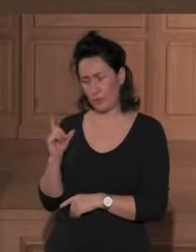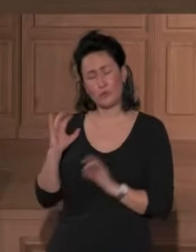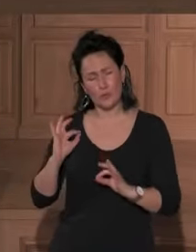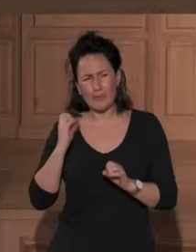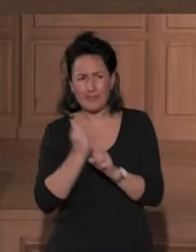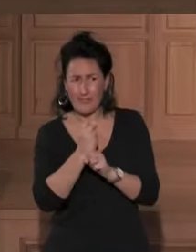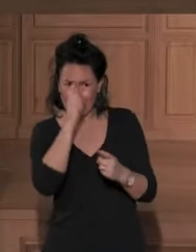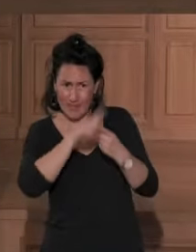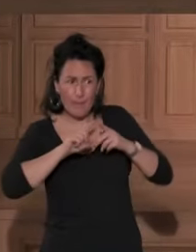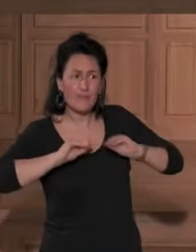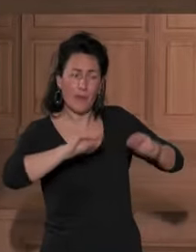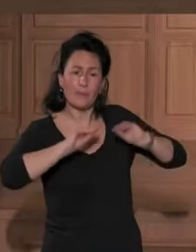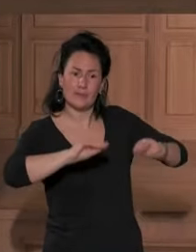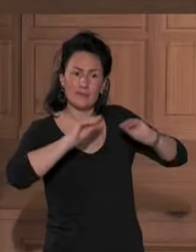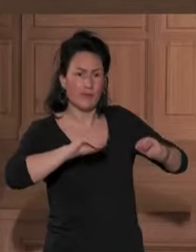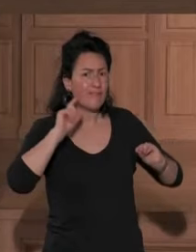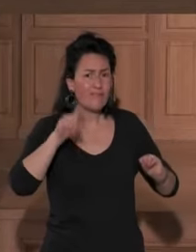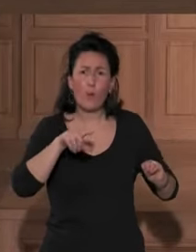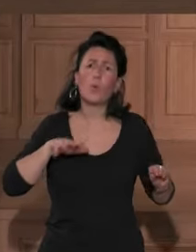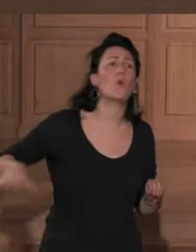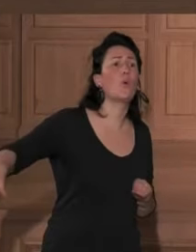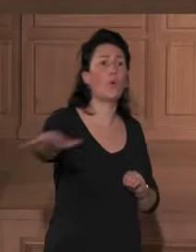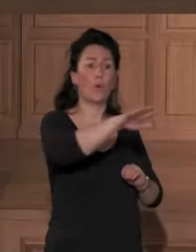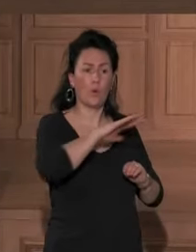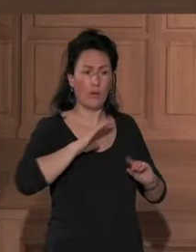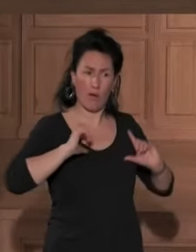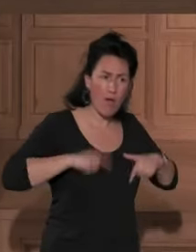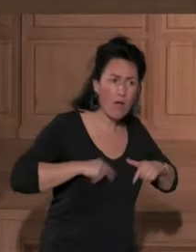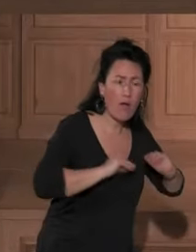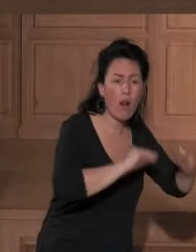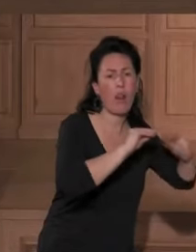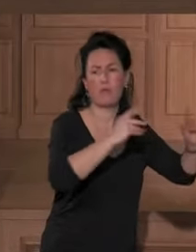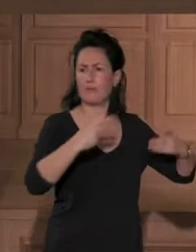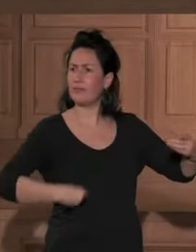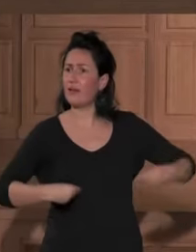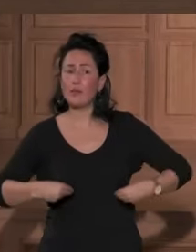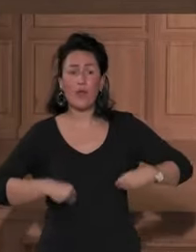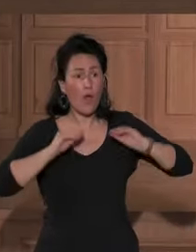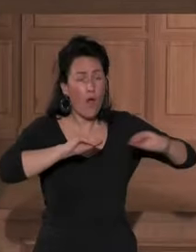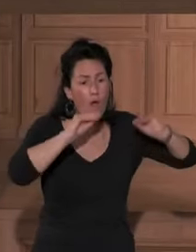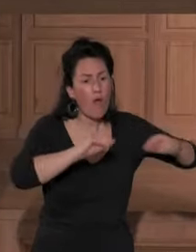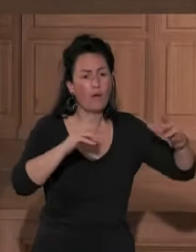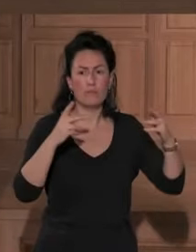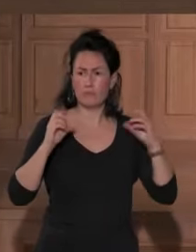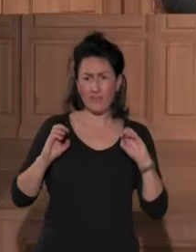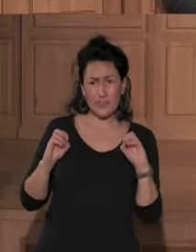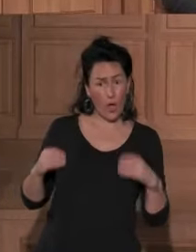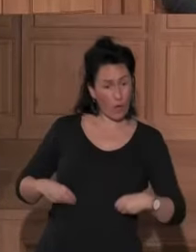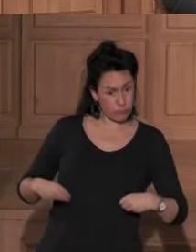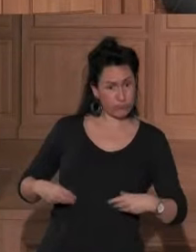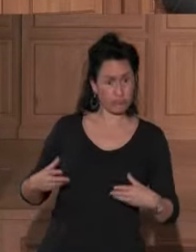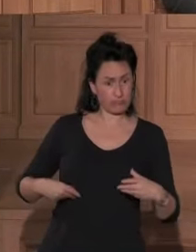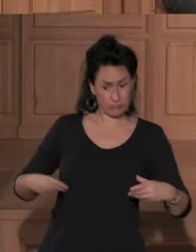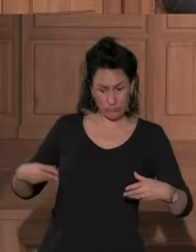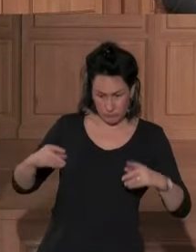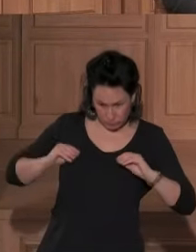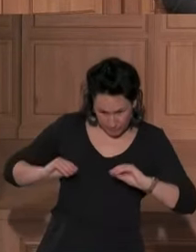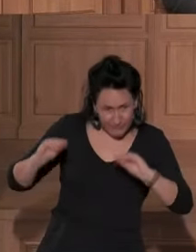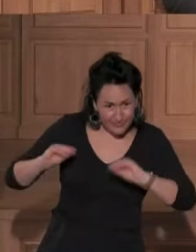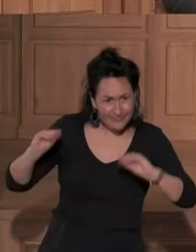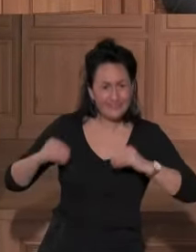formations parce qu'il faut former partout. Il faut former les écoles, il faut former les directeurs, les enseignants. Quand vous allez dans une entreprise,